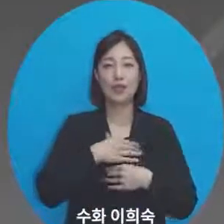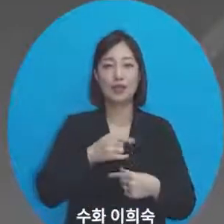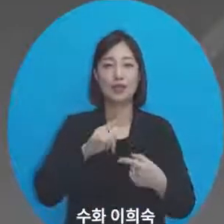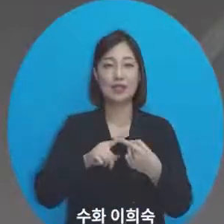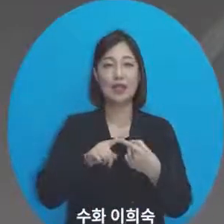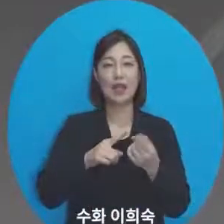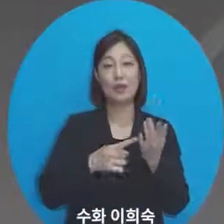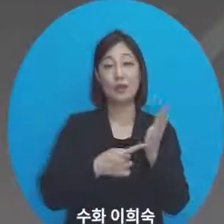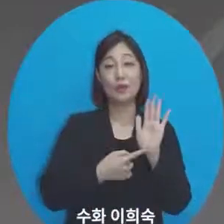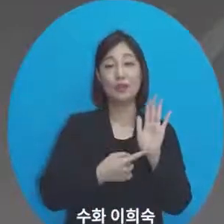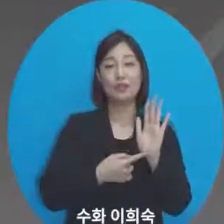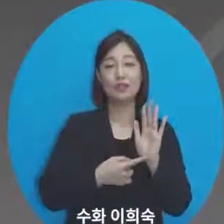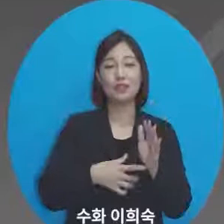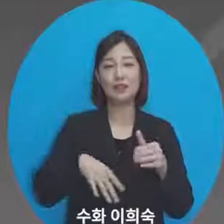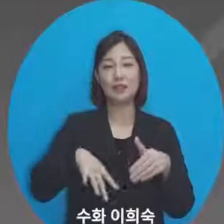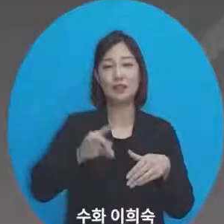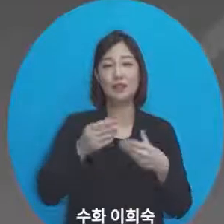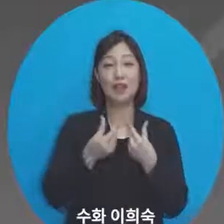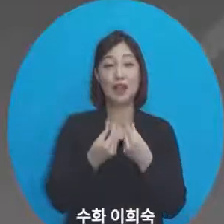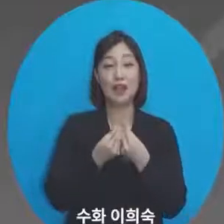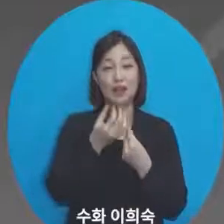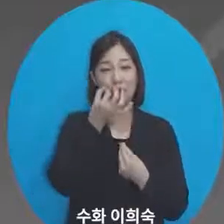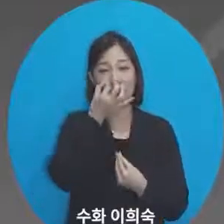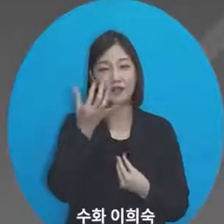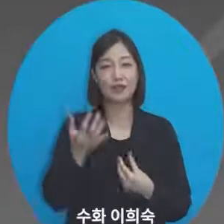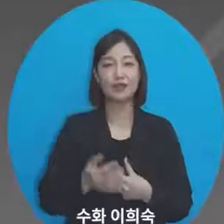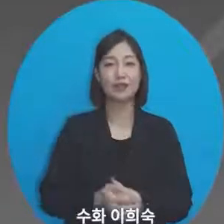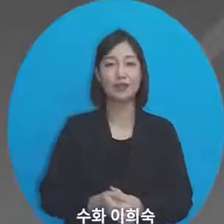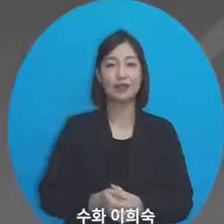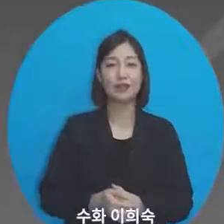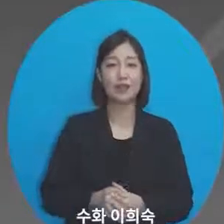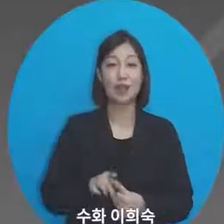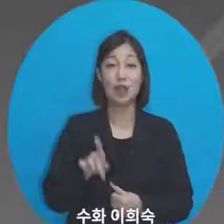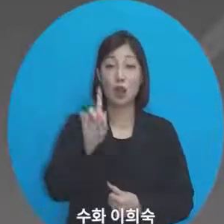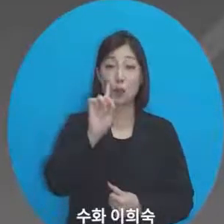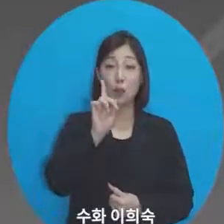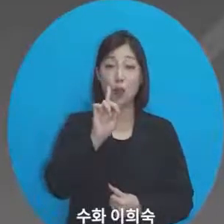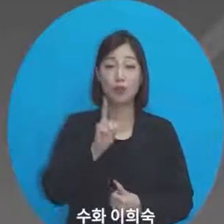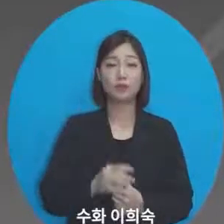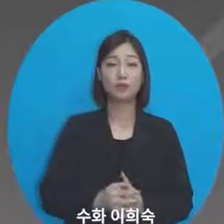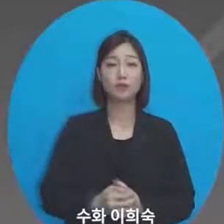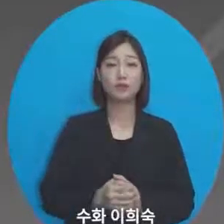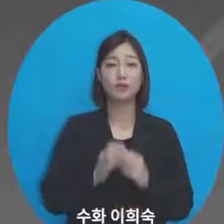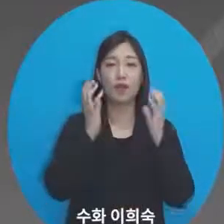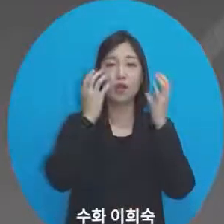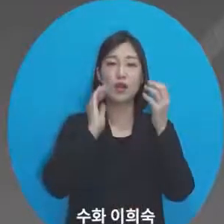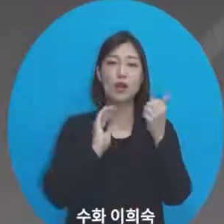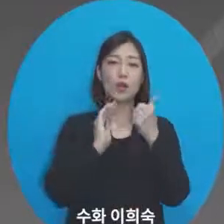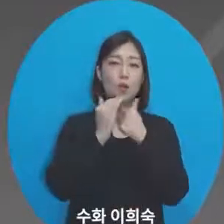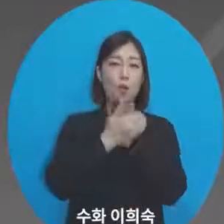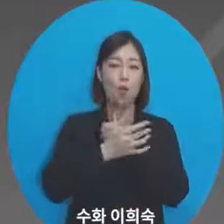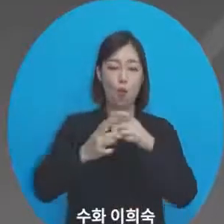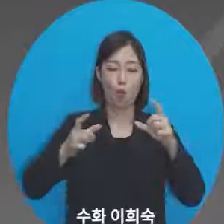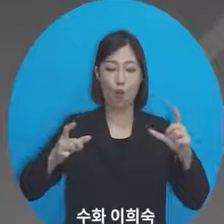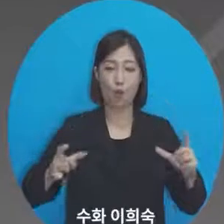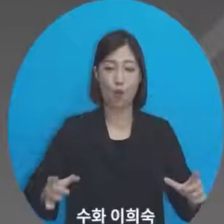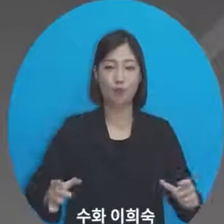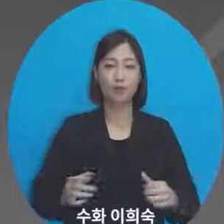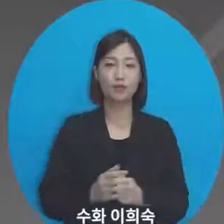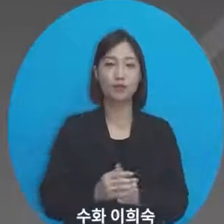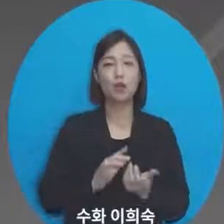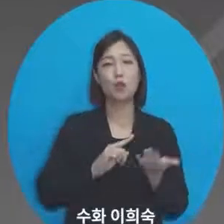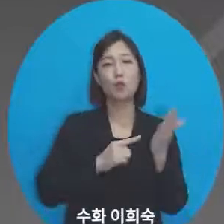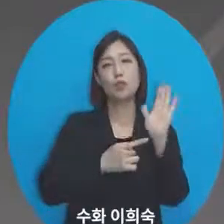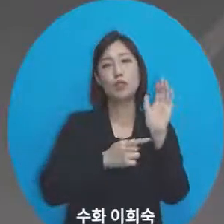하겠습니다. 지금 보고 계신 것은 교통안전 표지 중에 어린이 보호구역 표지